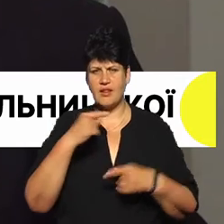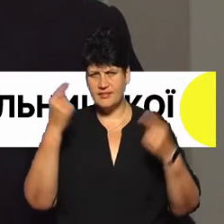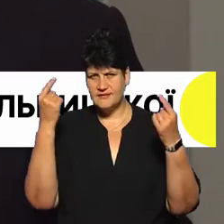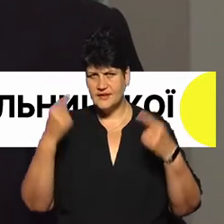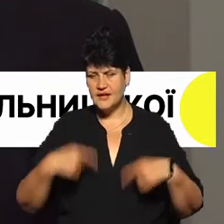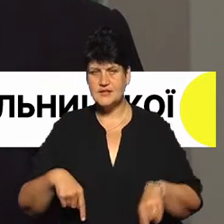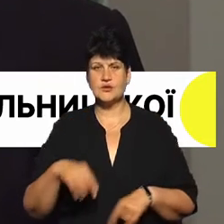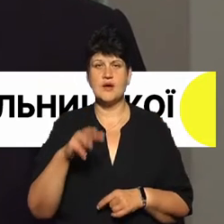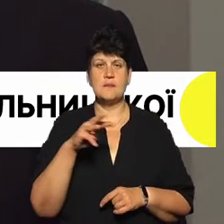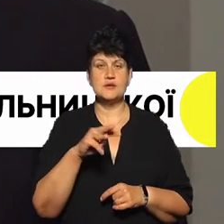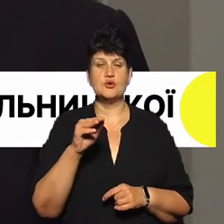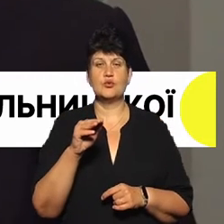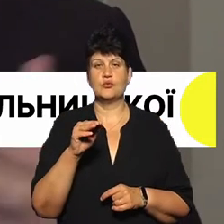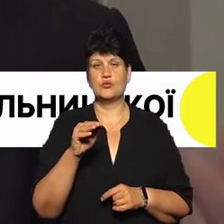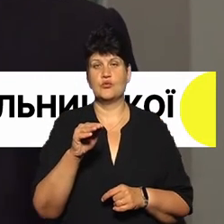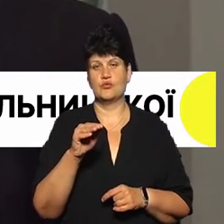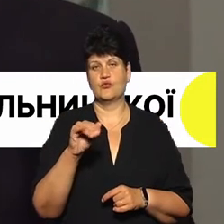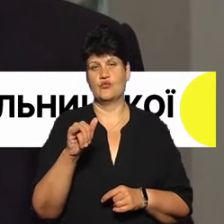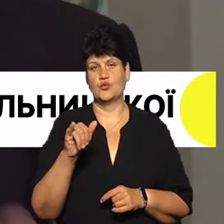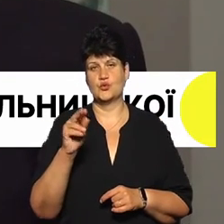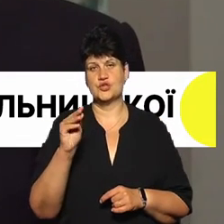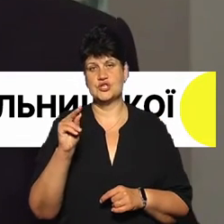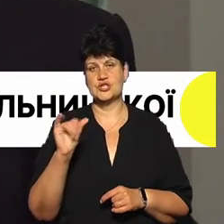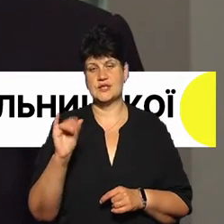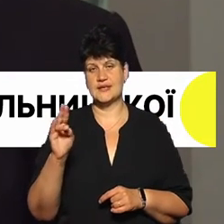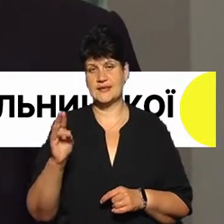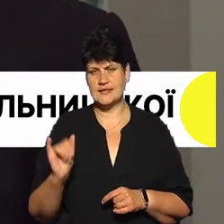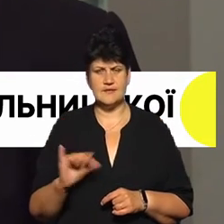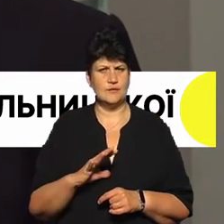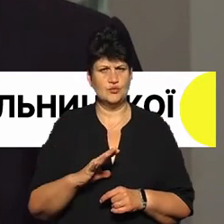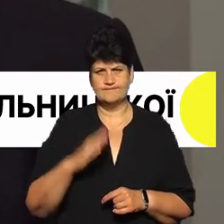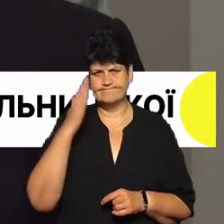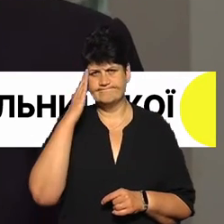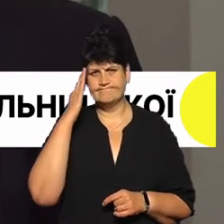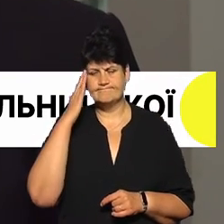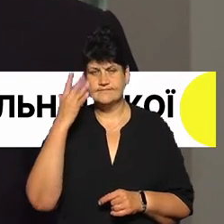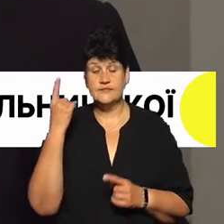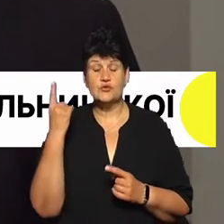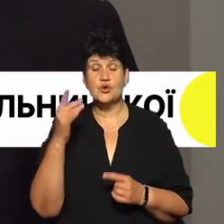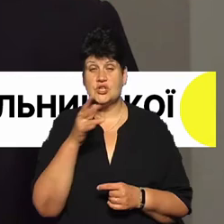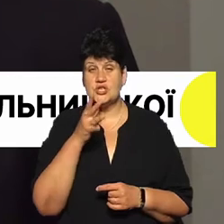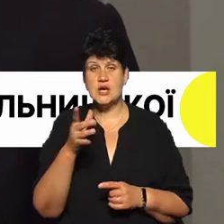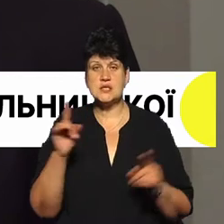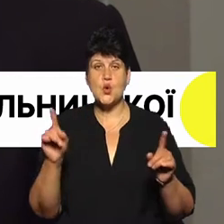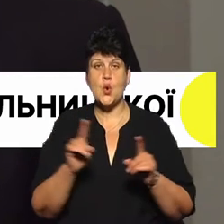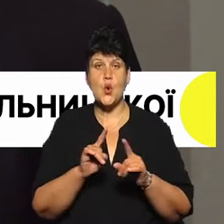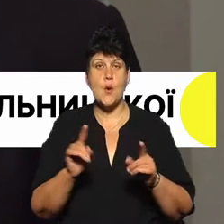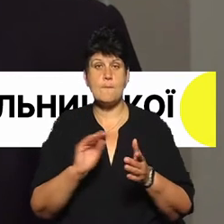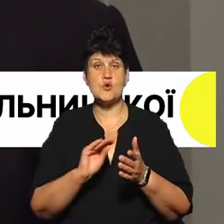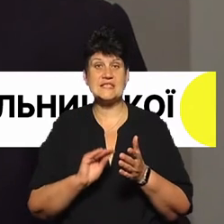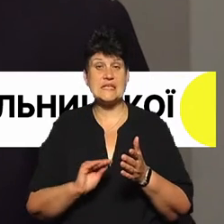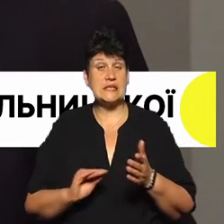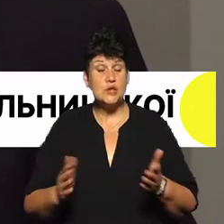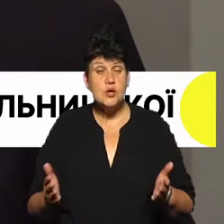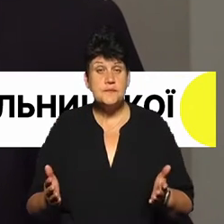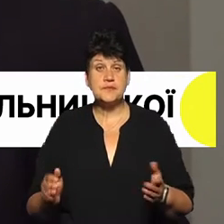Пучині!». Він був найвідоміший, найталановитіший на той час композитор. І, звичайно, що